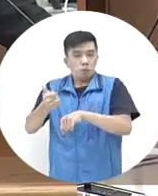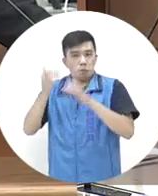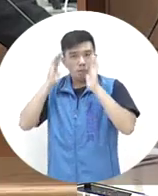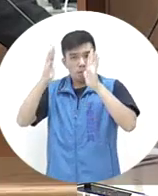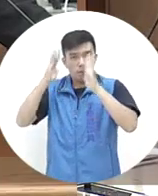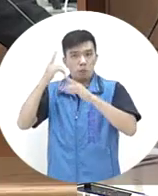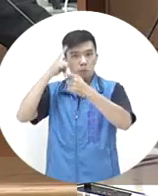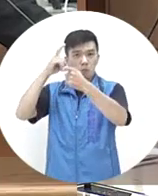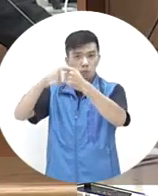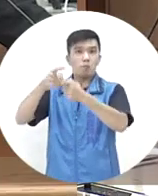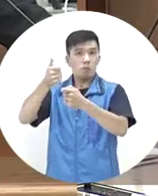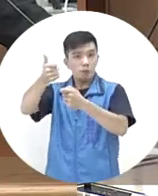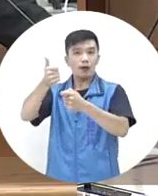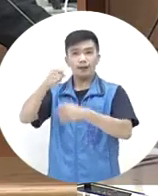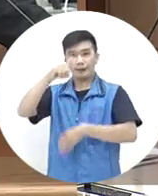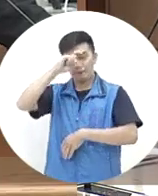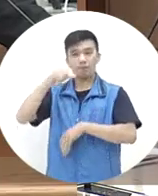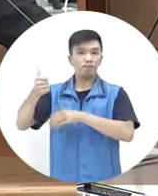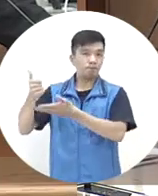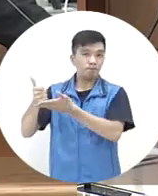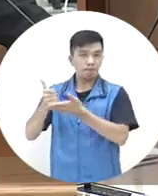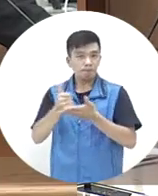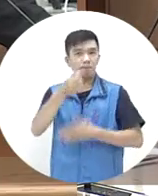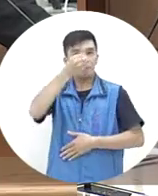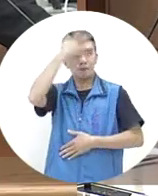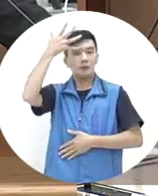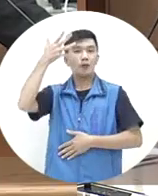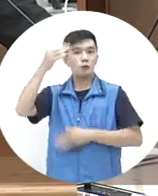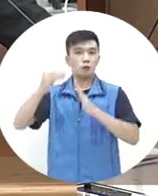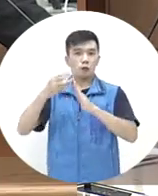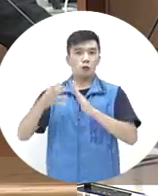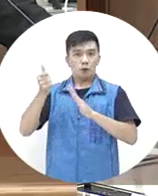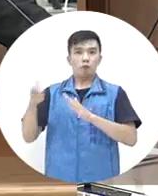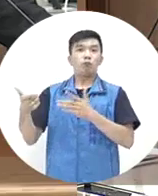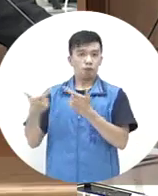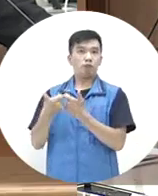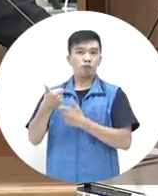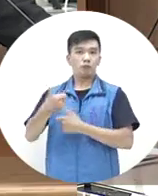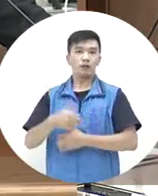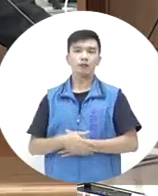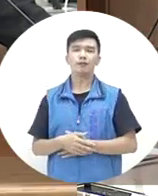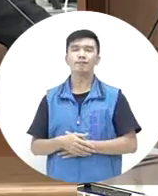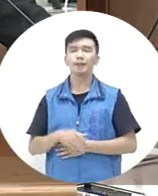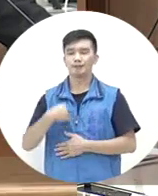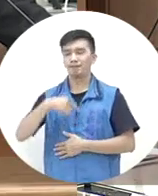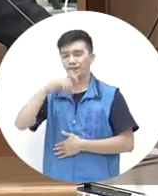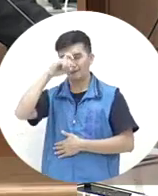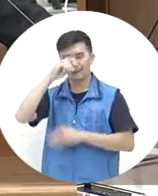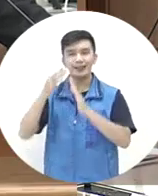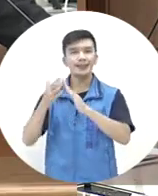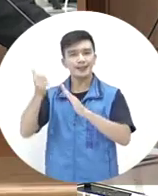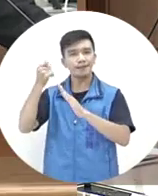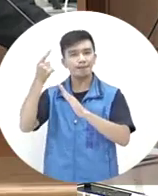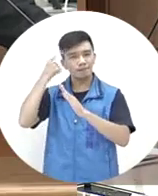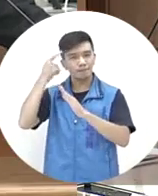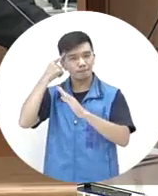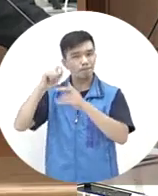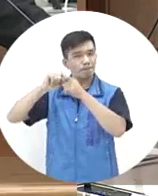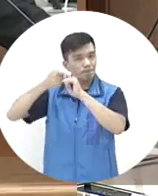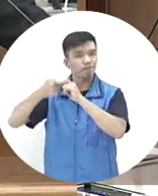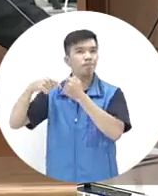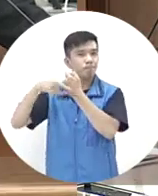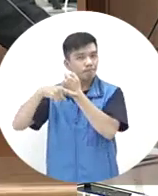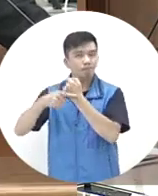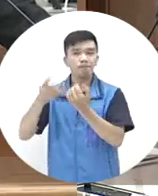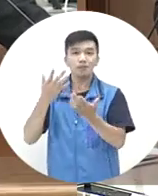想，来当青年局长，这是我最喜欢的。 我们真的是希望啦吼，市长要好好考量人选，那不要像你